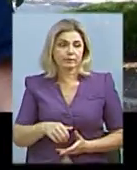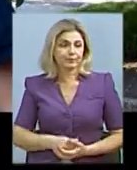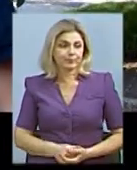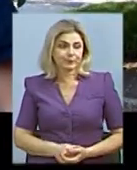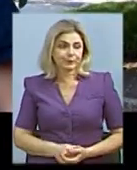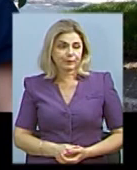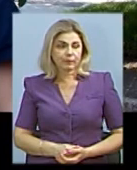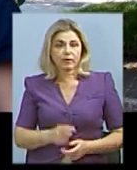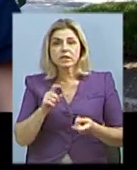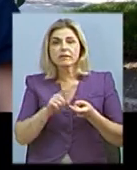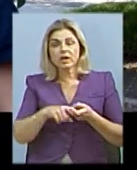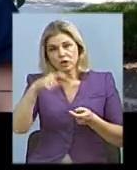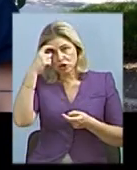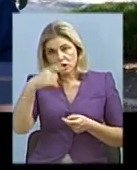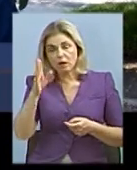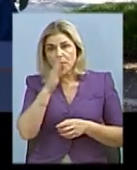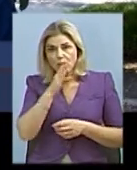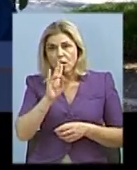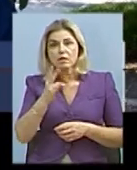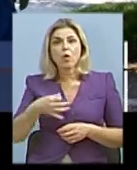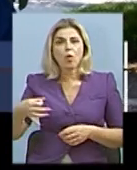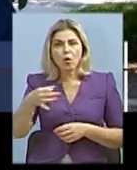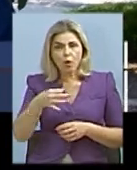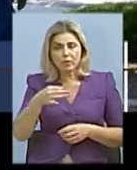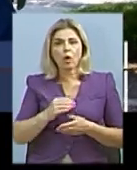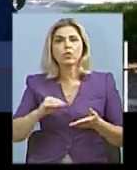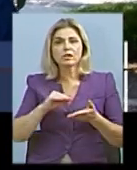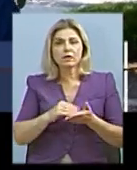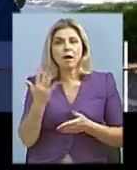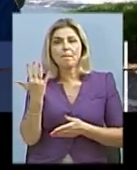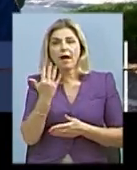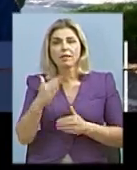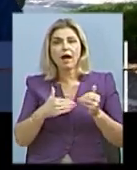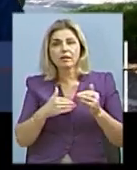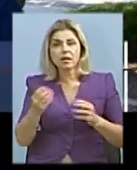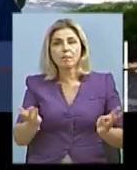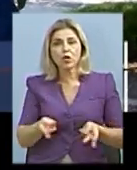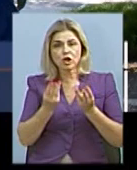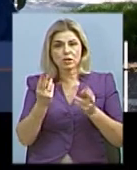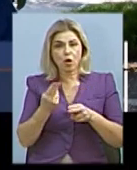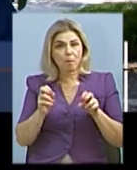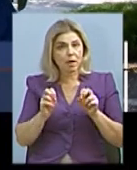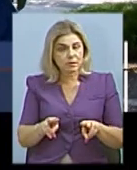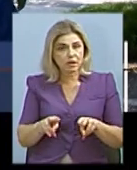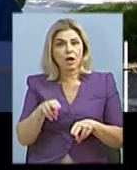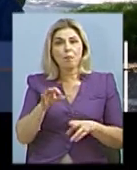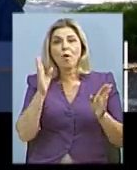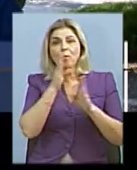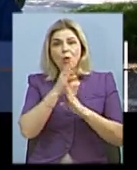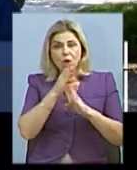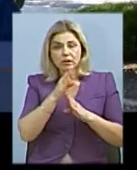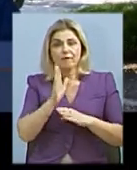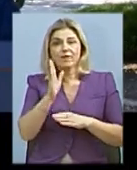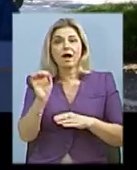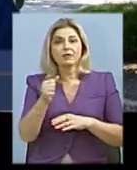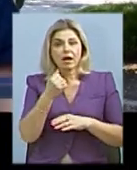У зв'язку з жаркою погодою на Миколаївщині встановлено надзвичайний 5-й клас пожежної небезпеки. По прогнозу гідрометцентру, у